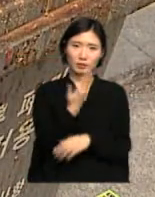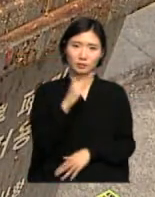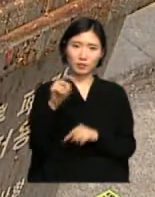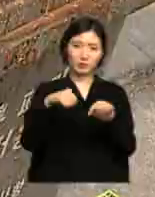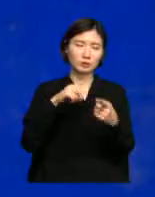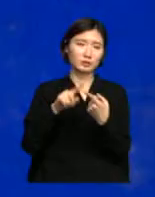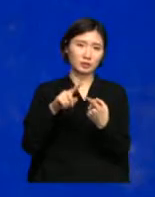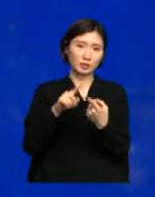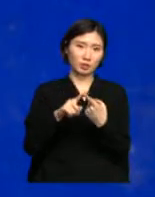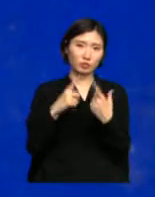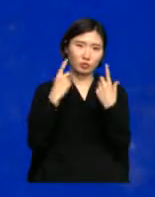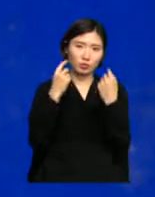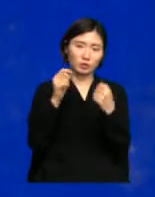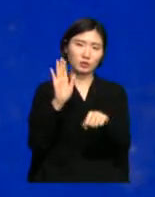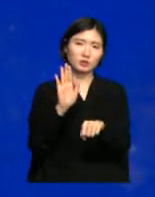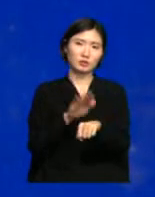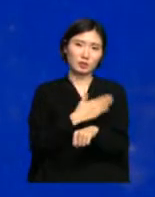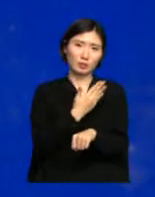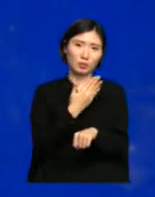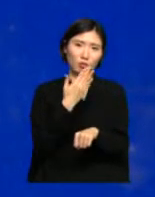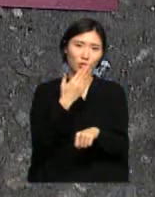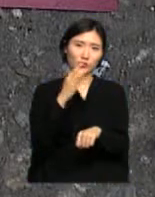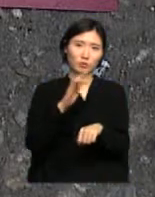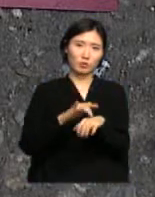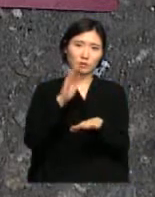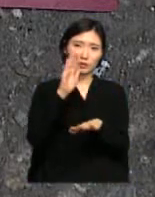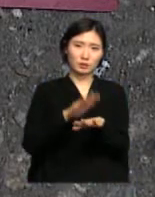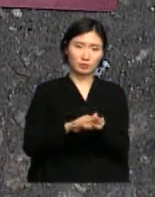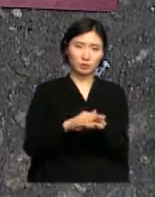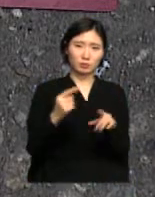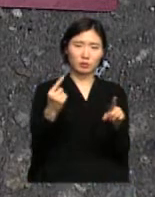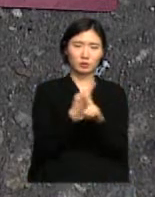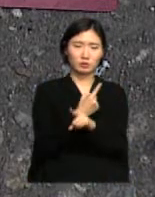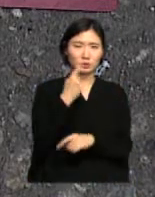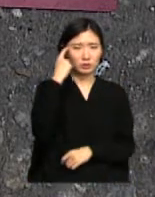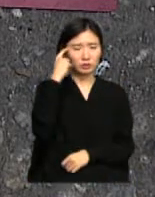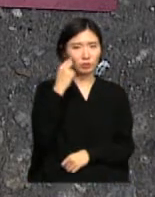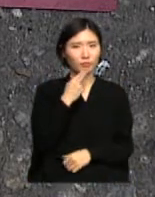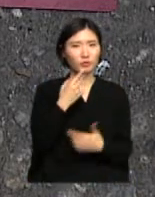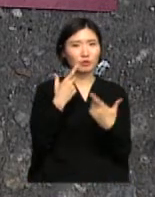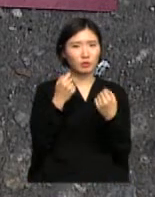행정은 그대로여서 잘못된 시스템을 고치려는 의지 자체가 없는 것